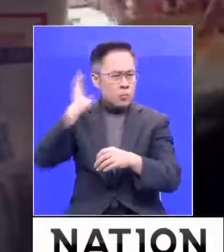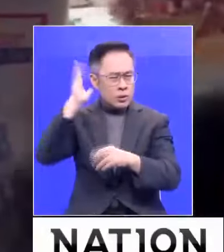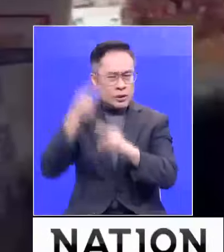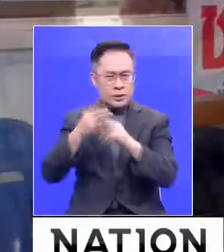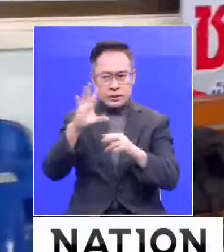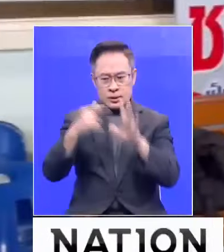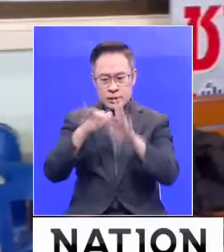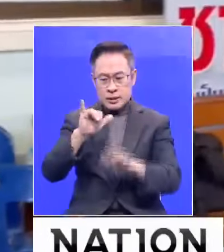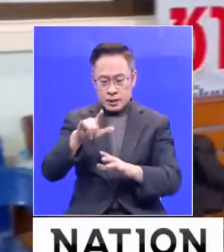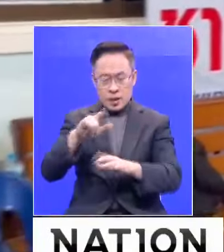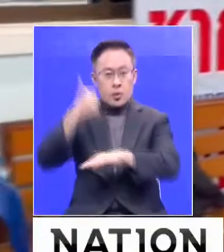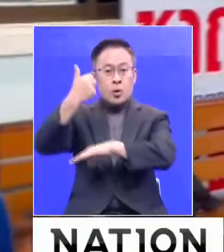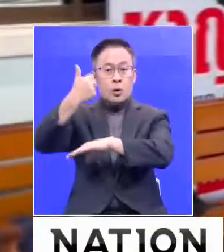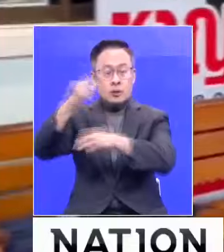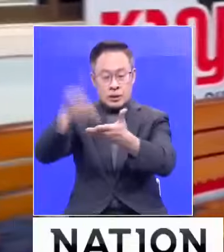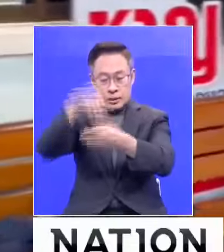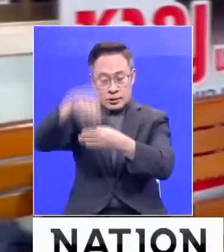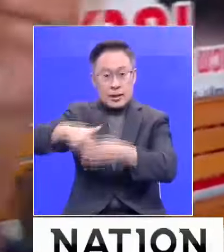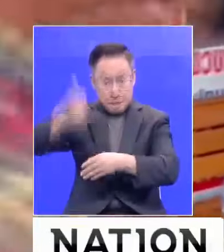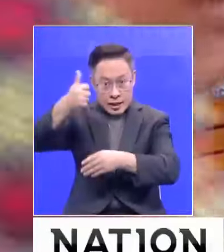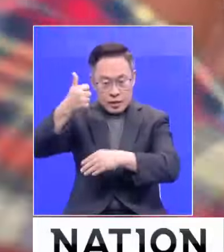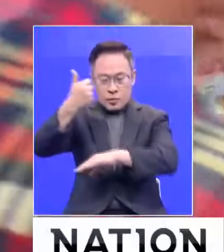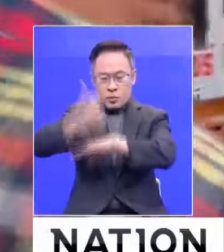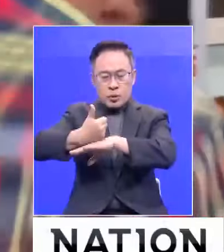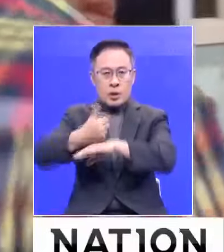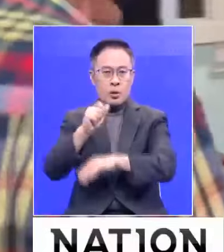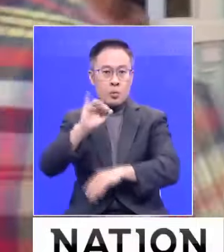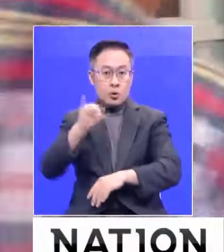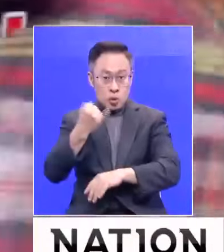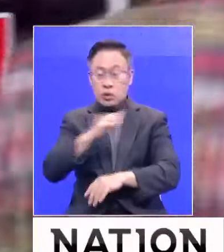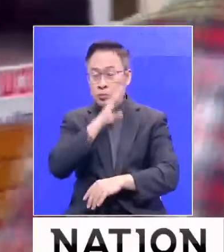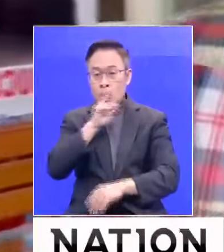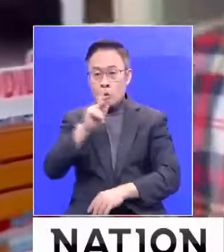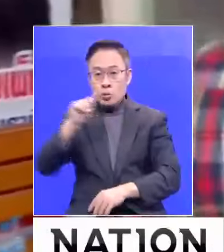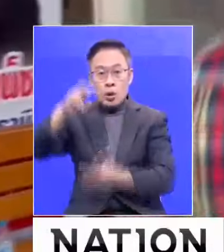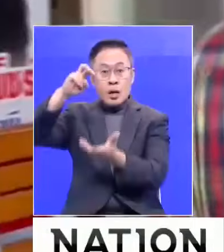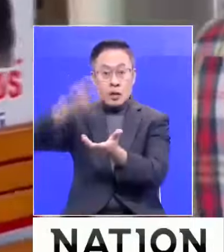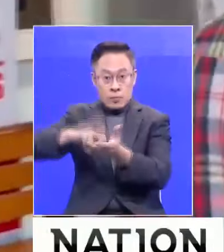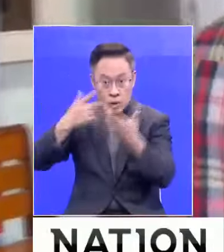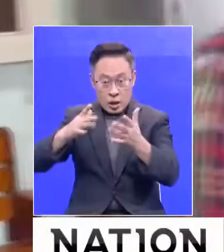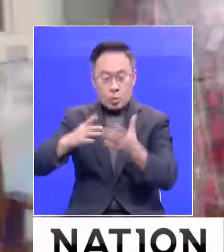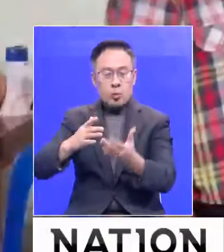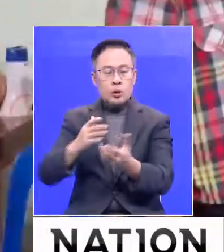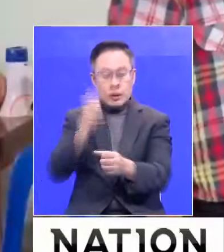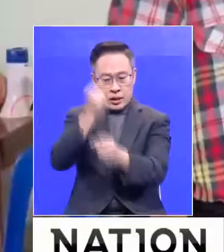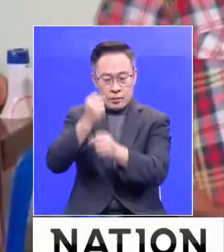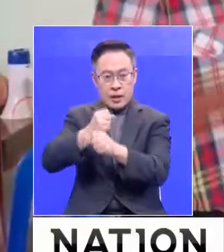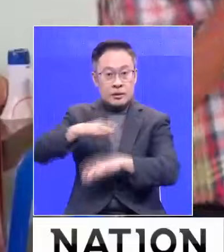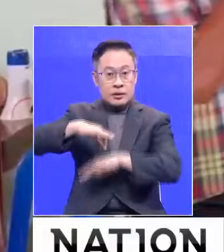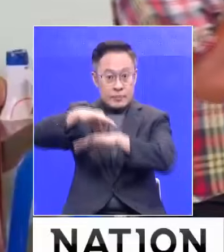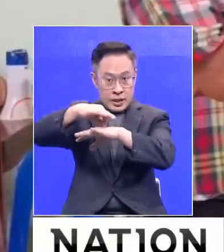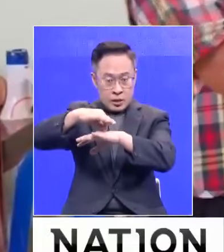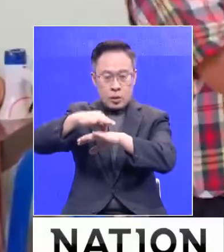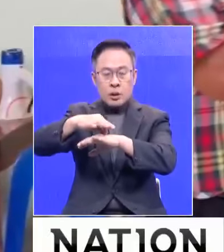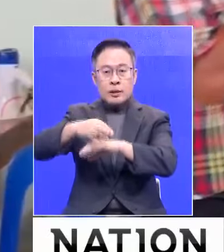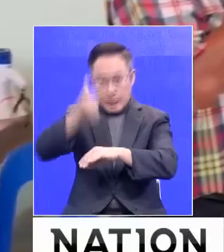ทุมธานีว่าถ้ากกต.รับรองแล้วจะต้องหยุดปฏิบัติหน้าที่ท่านปลัดบอกว่าจากการไปสอบถามอธิบดี